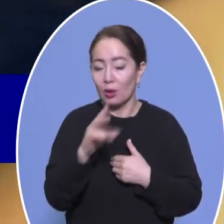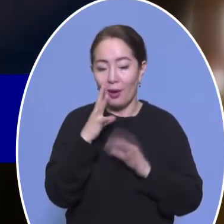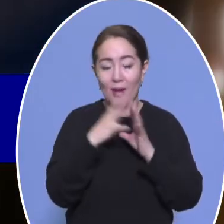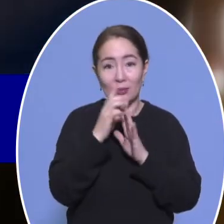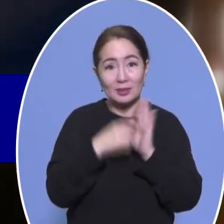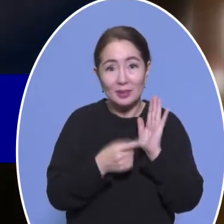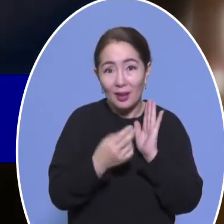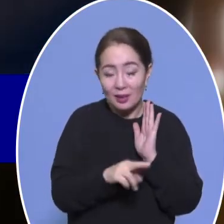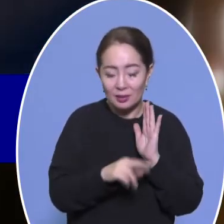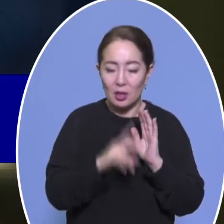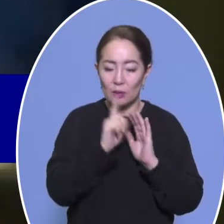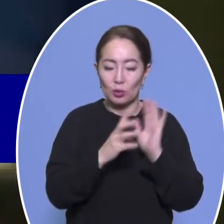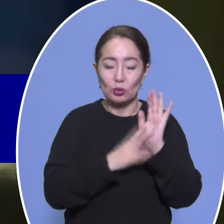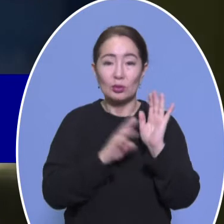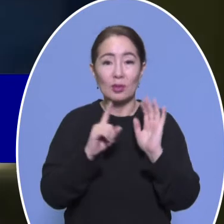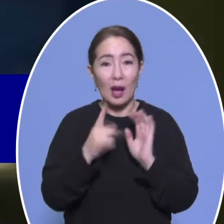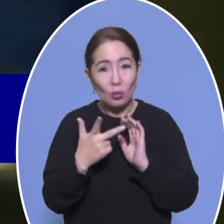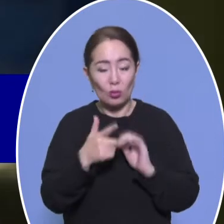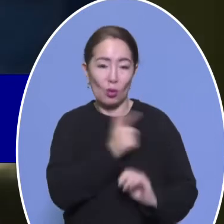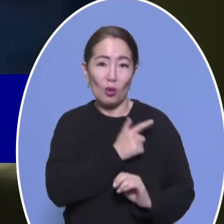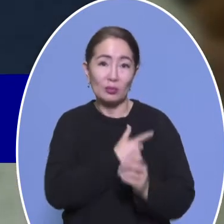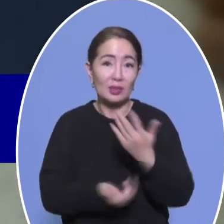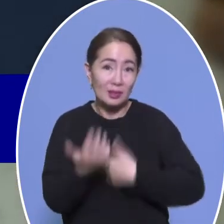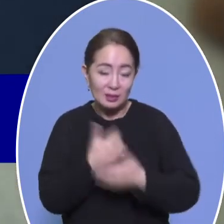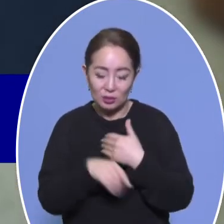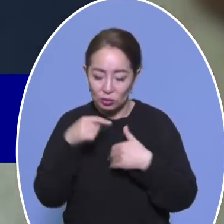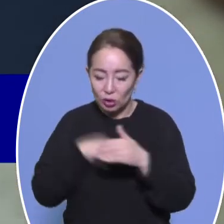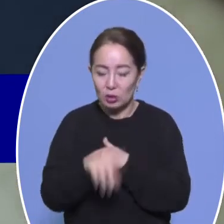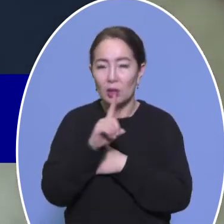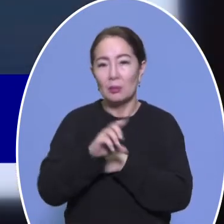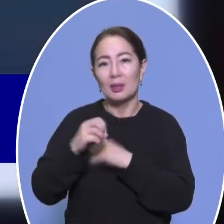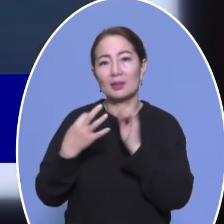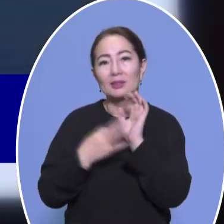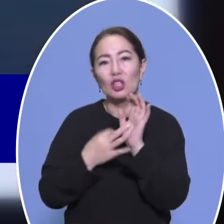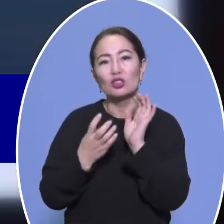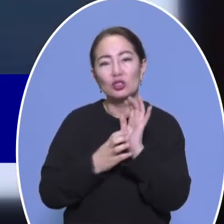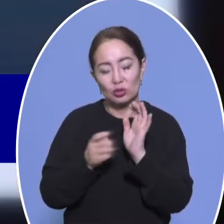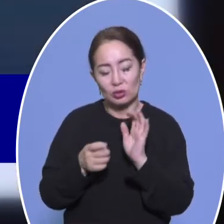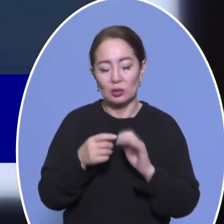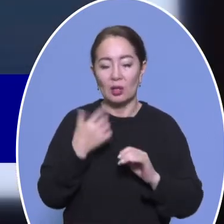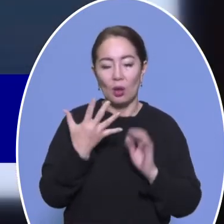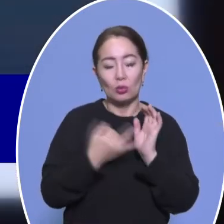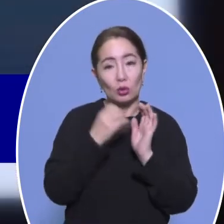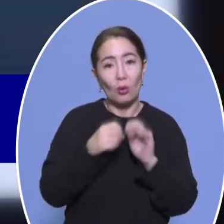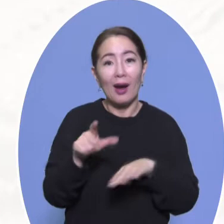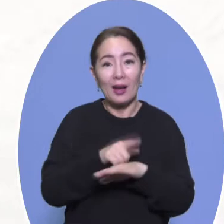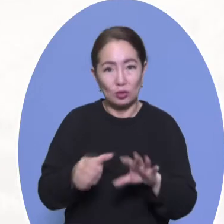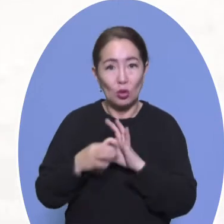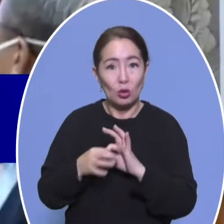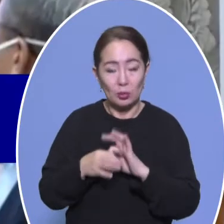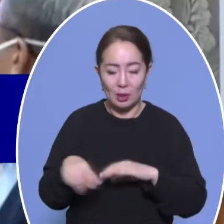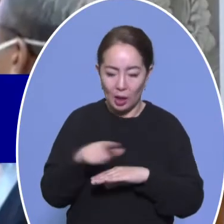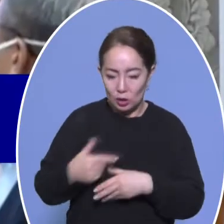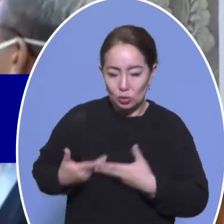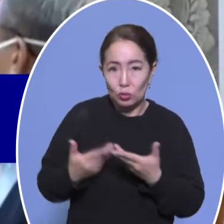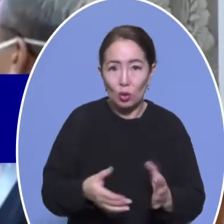эхний 10-р сард 1913 өргөдөл гомдол мэдээлэл ирсэн. За үүнээс 1089 буюу 57% нь газрын харилцаатай холбоотой байжээ. За